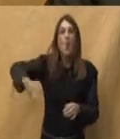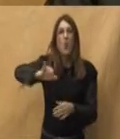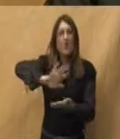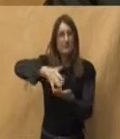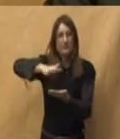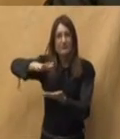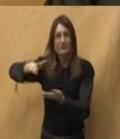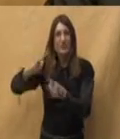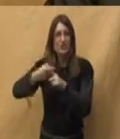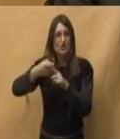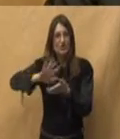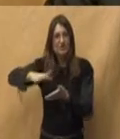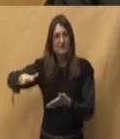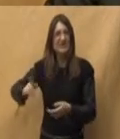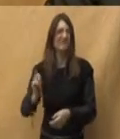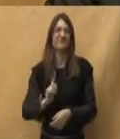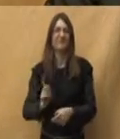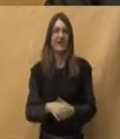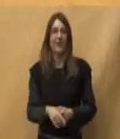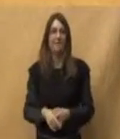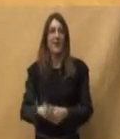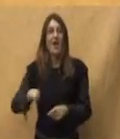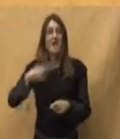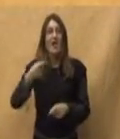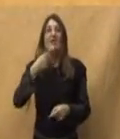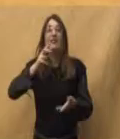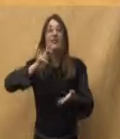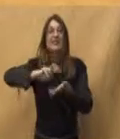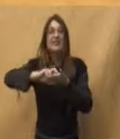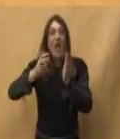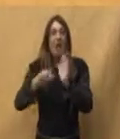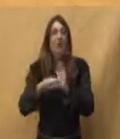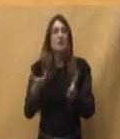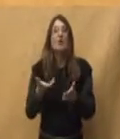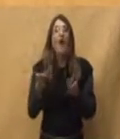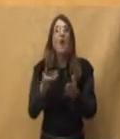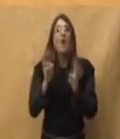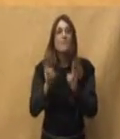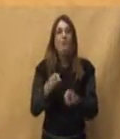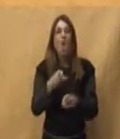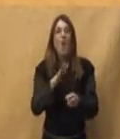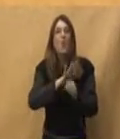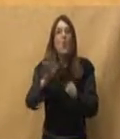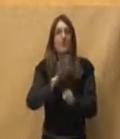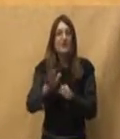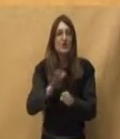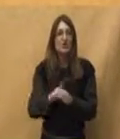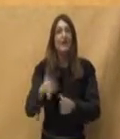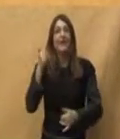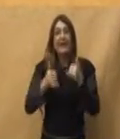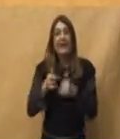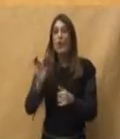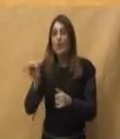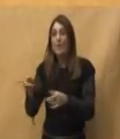je, a to nećemo danas, to ćemo jednom drugi put. Tehnološki se može obezvediti hrana ili